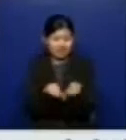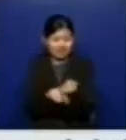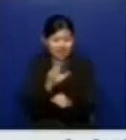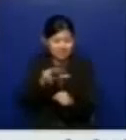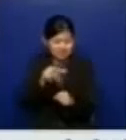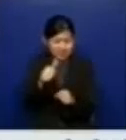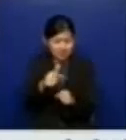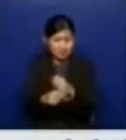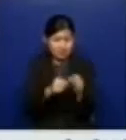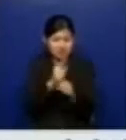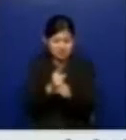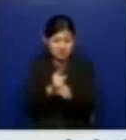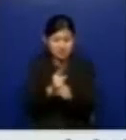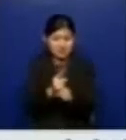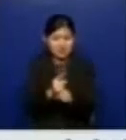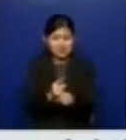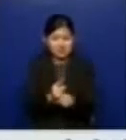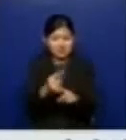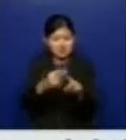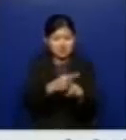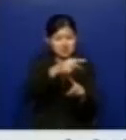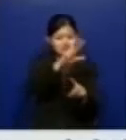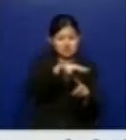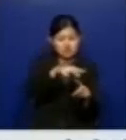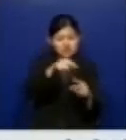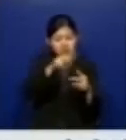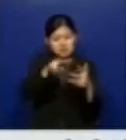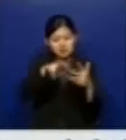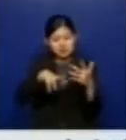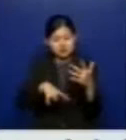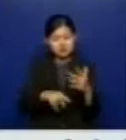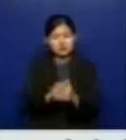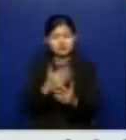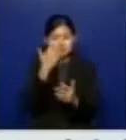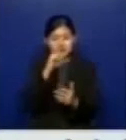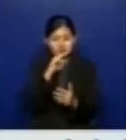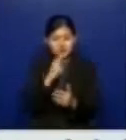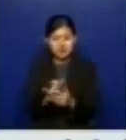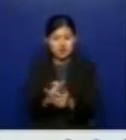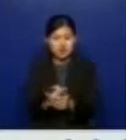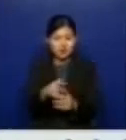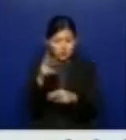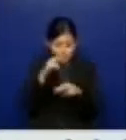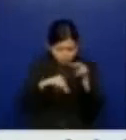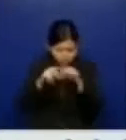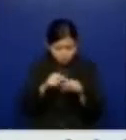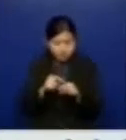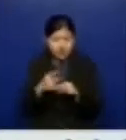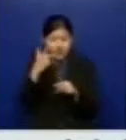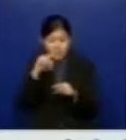นเวลา1ปีนะครับเพราะว่าเวลาที่เอาไปทำมาหากินนั้นเอามาเพื่อส่วนรวมเพื่อพี่น้องประชา